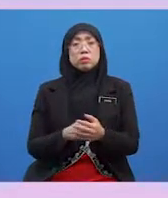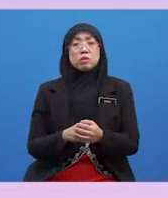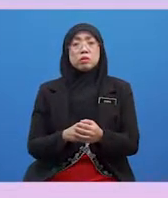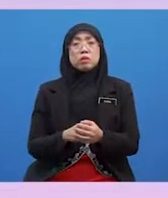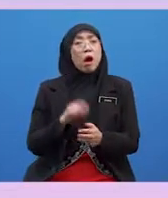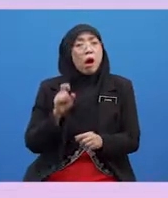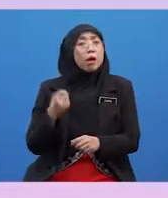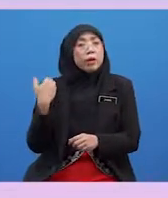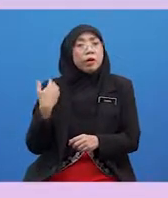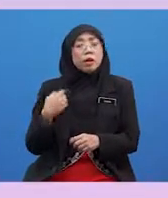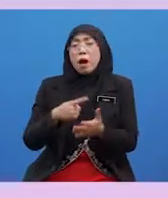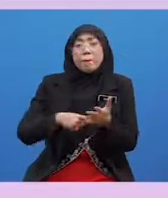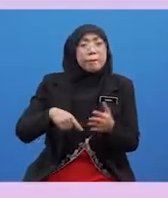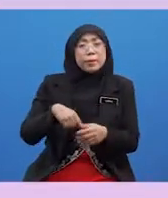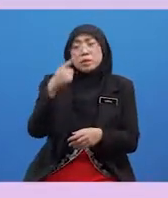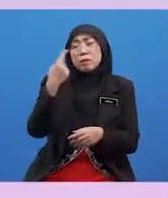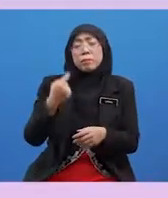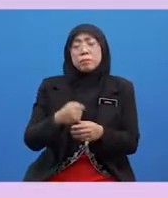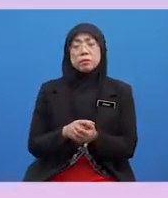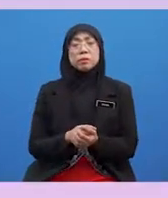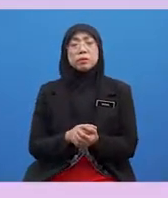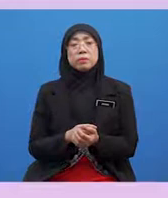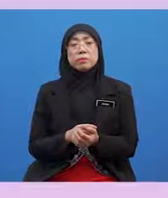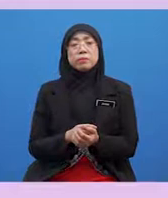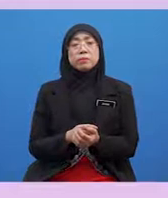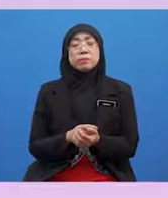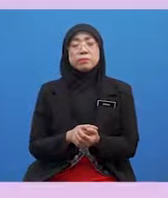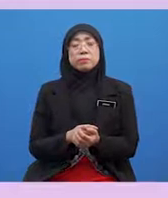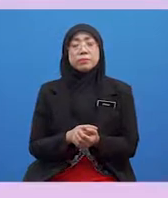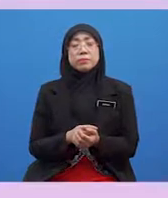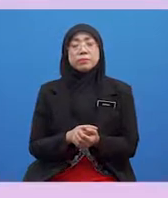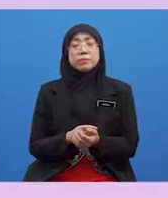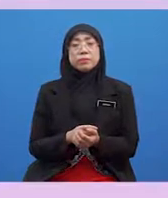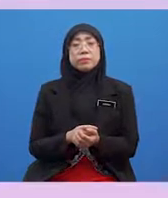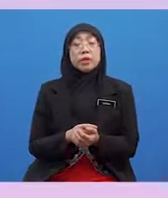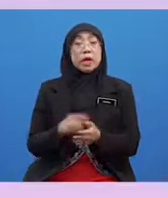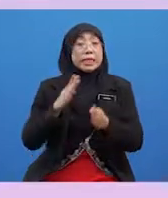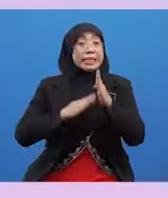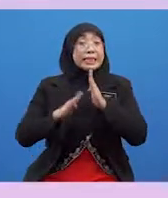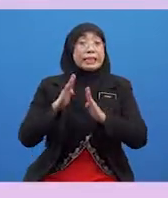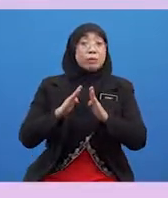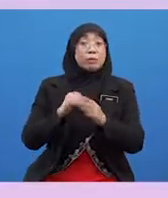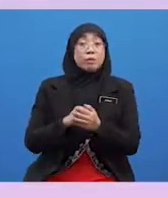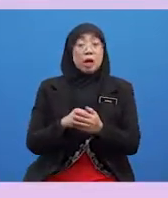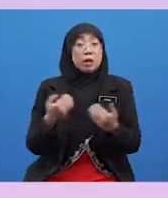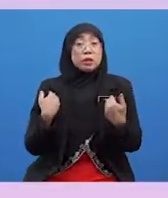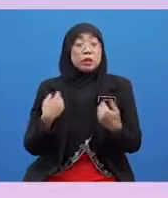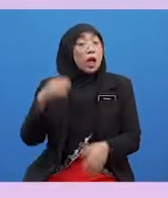pula, seharusnya mempunyai faktor-faktor seperti taksonomi tugasan,